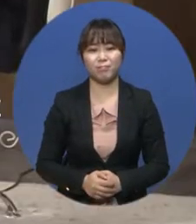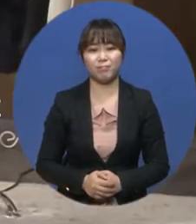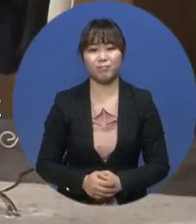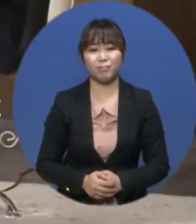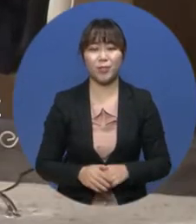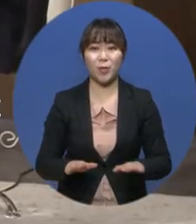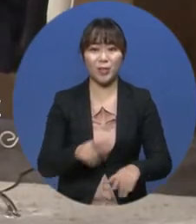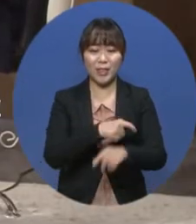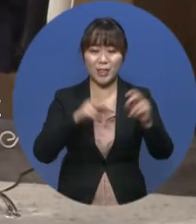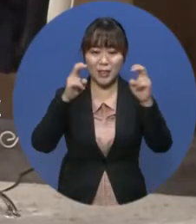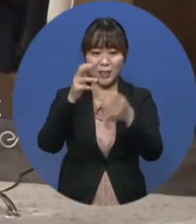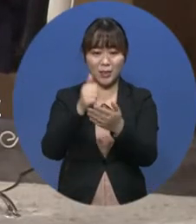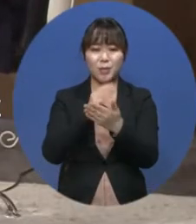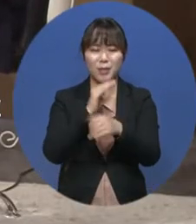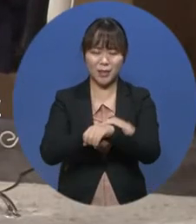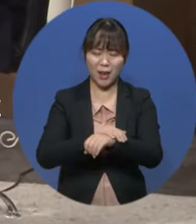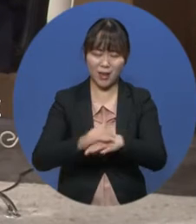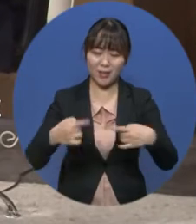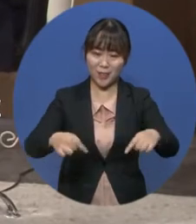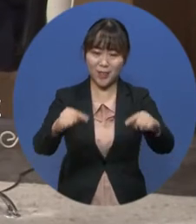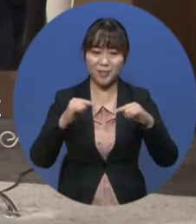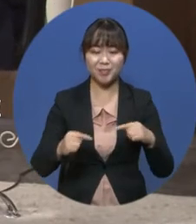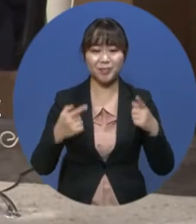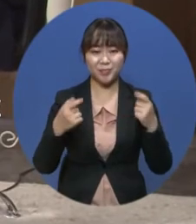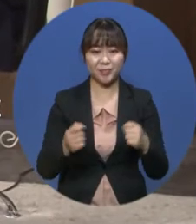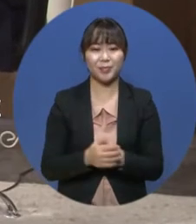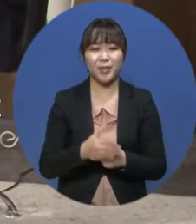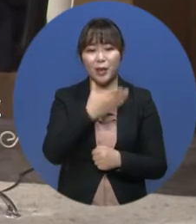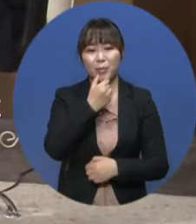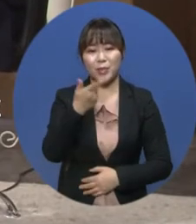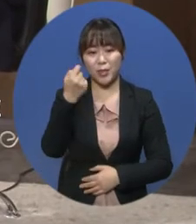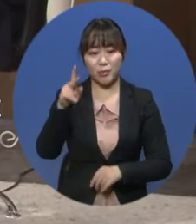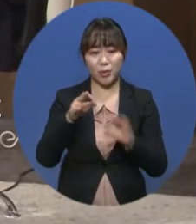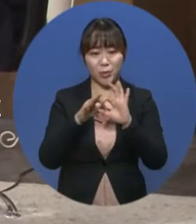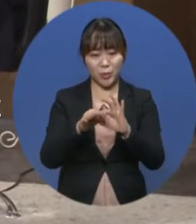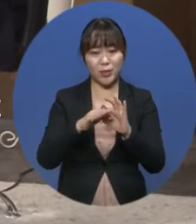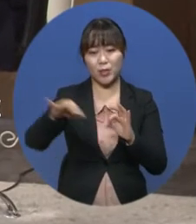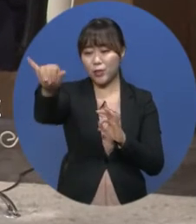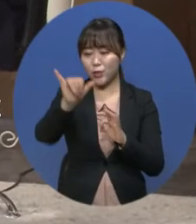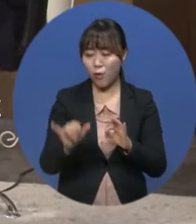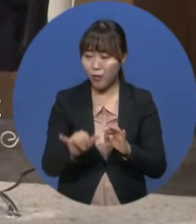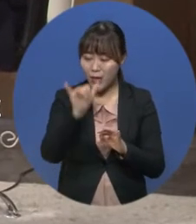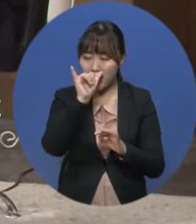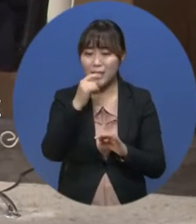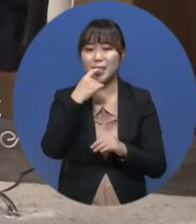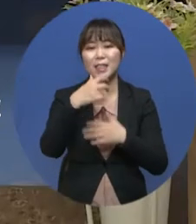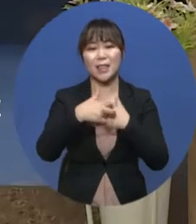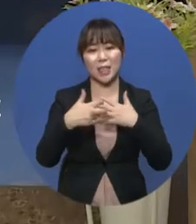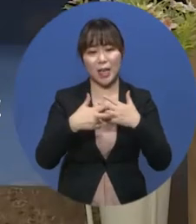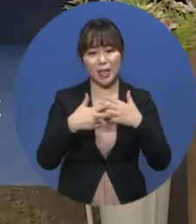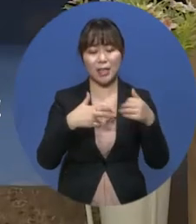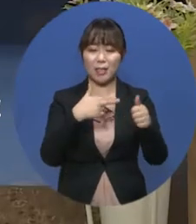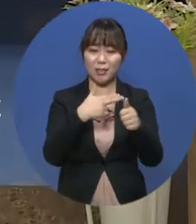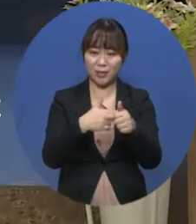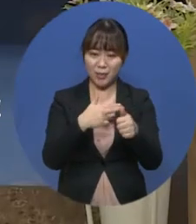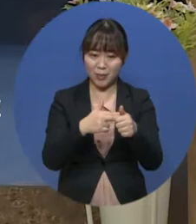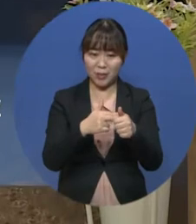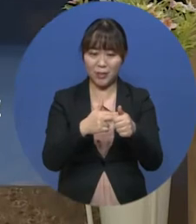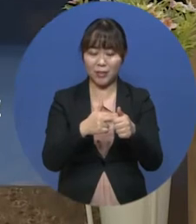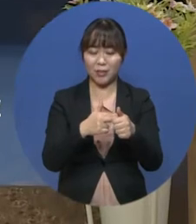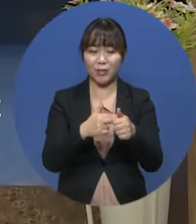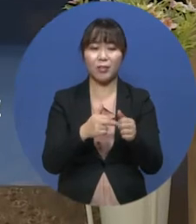그래서 오늘 이 사장님께서 정말 잘 나와 주신 것 같습니다 저희 복지 tv 통해서 이제 전국에 있는 이런 치과 의사